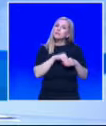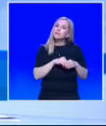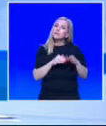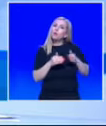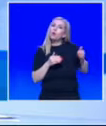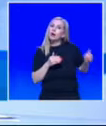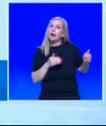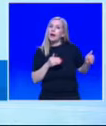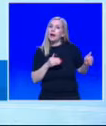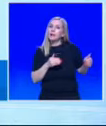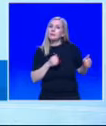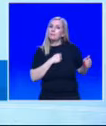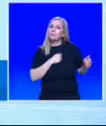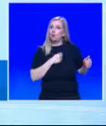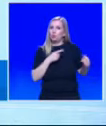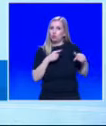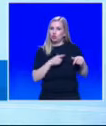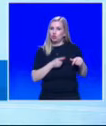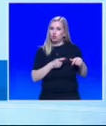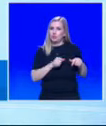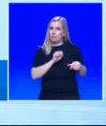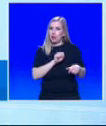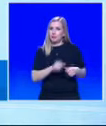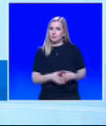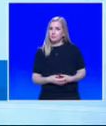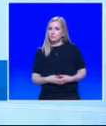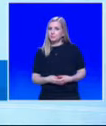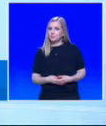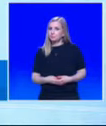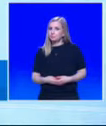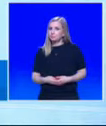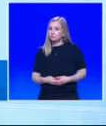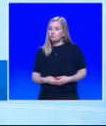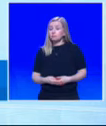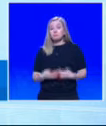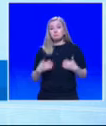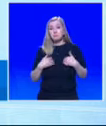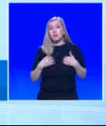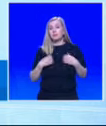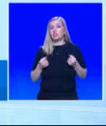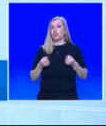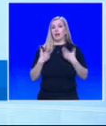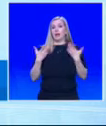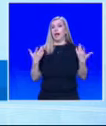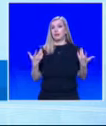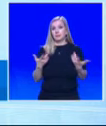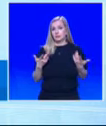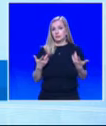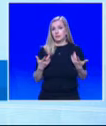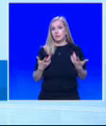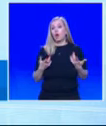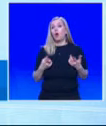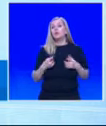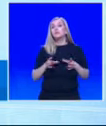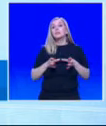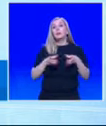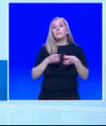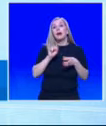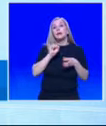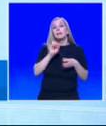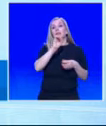патриотични формации? Ами, последва реакция, както е известно, от партията на